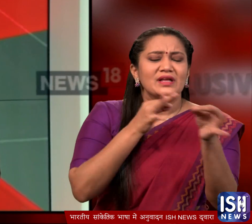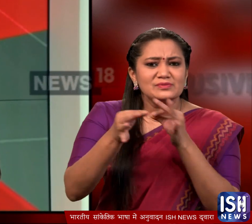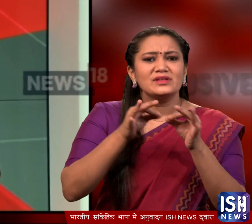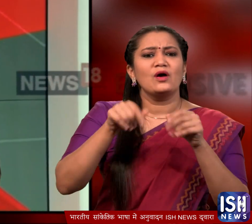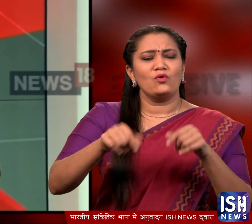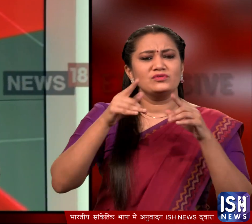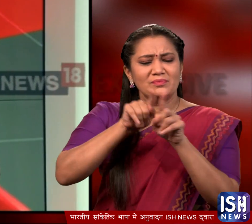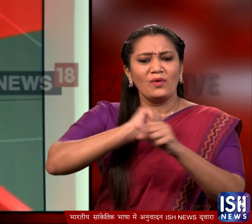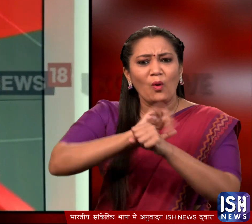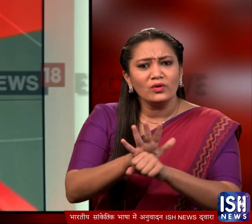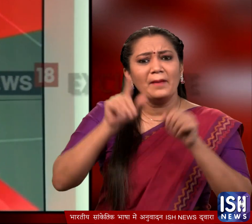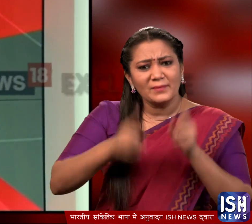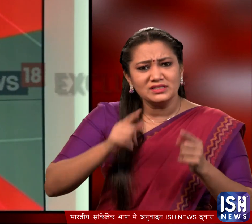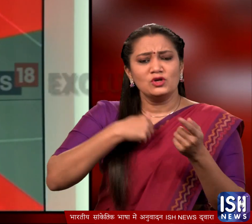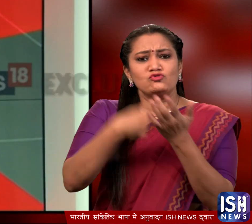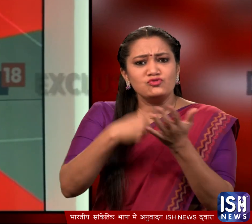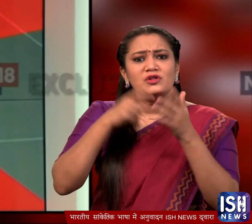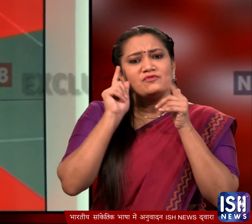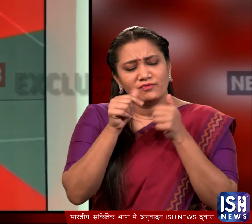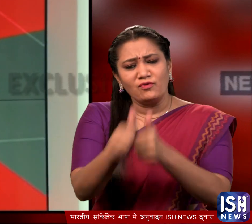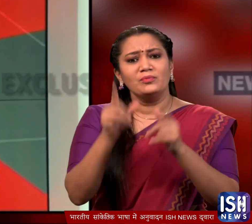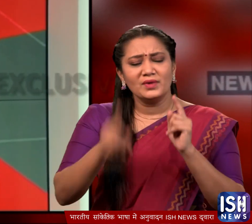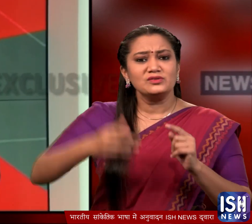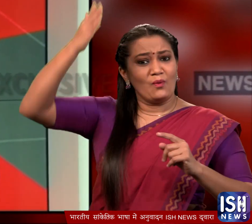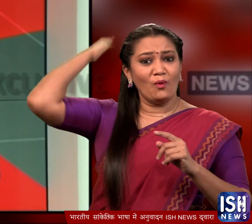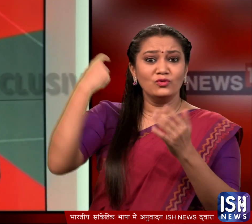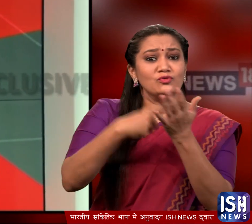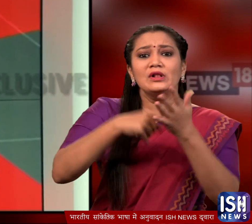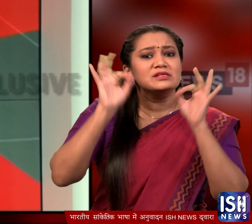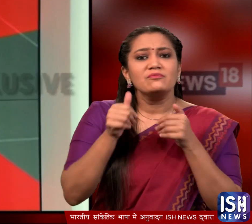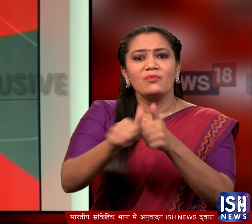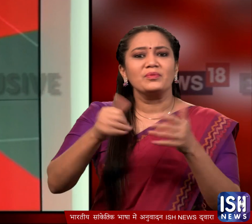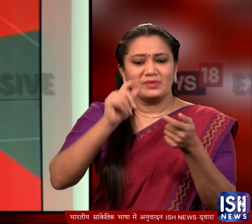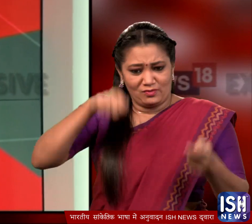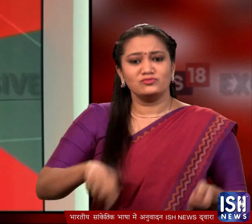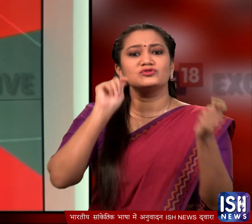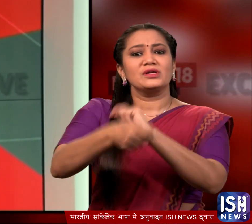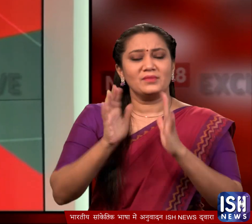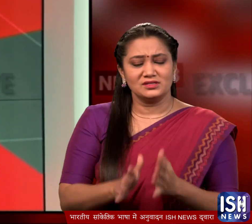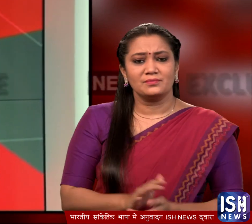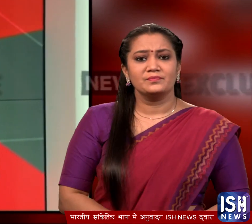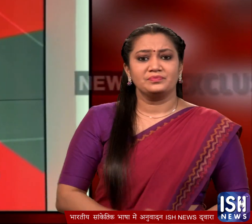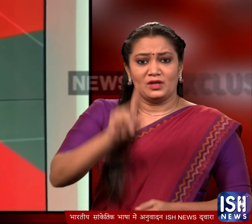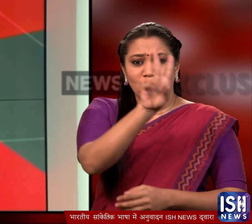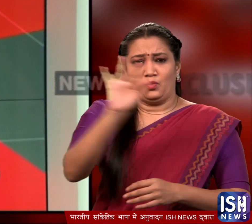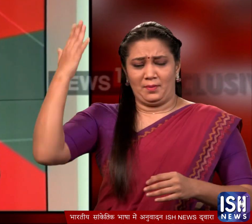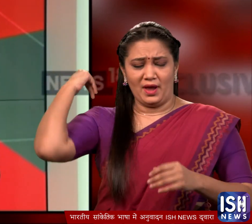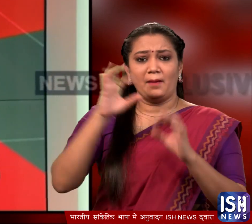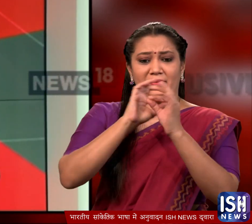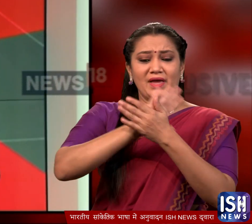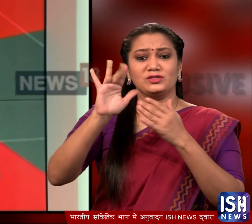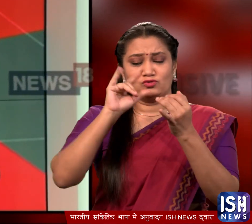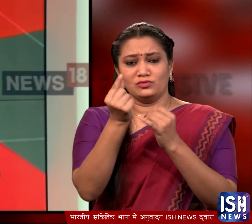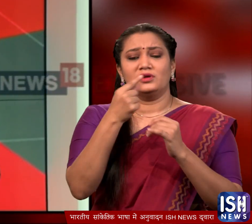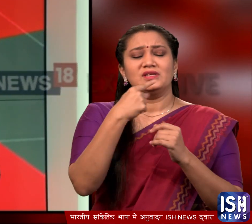कि अब सबको महामारी के साथ ही जीना सीखना है और पहले के तौर तरीके अब नहीं चलने वाले। करीब 2 हफ्ते पहले बीएचयू प्रशासन ने